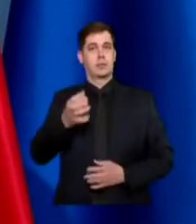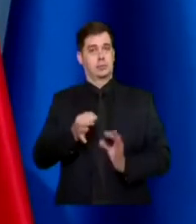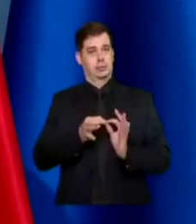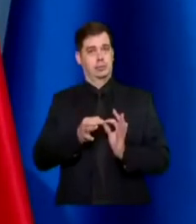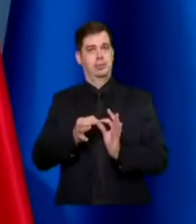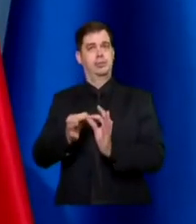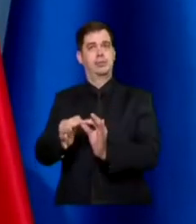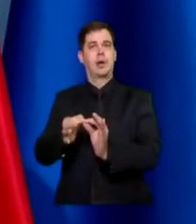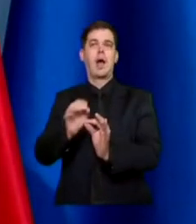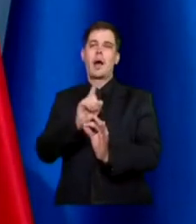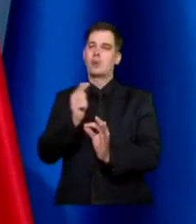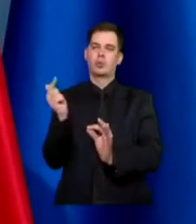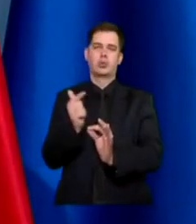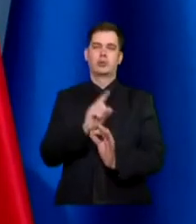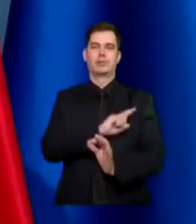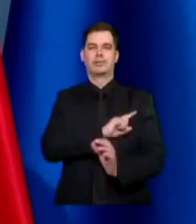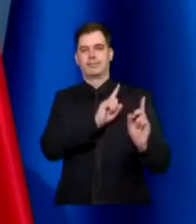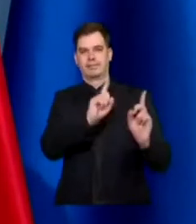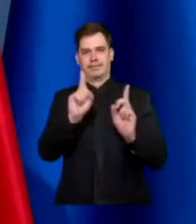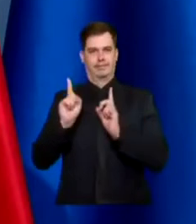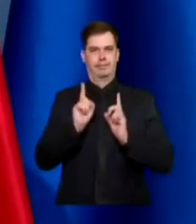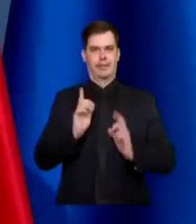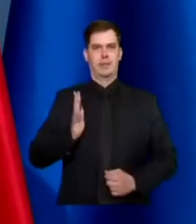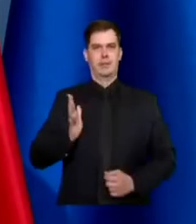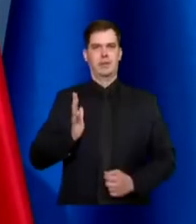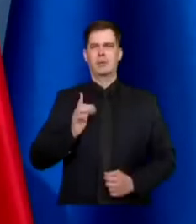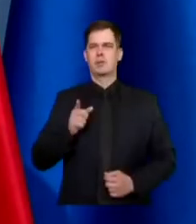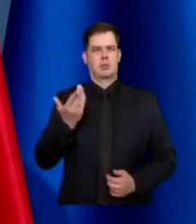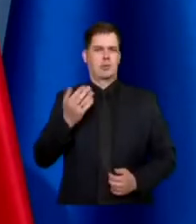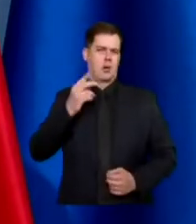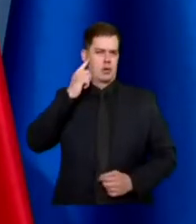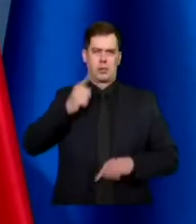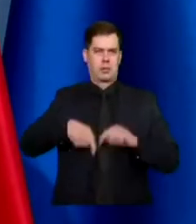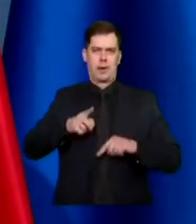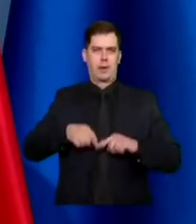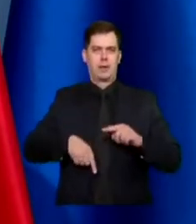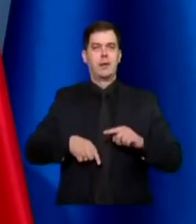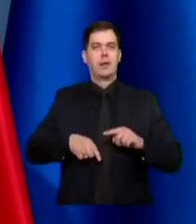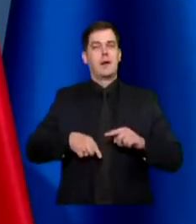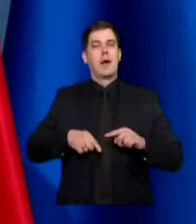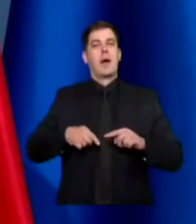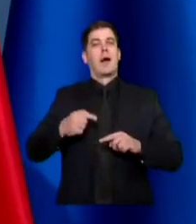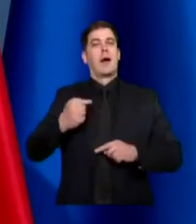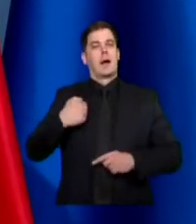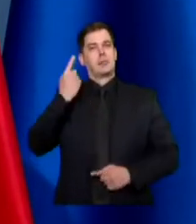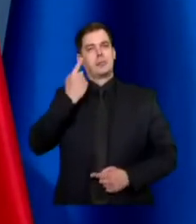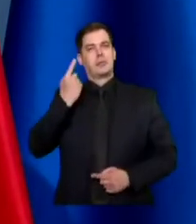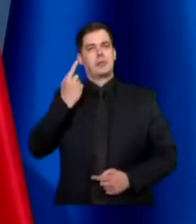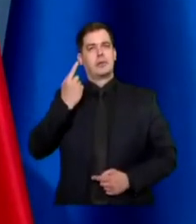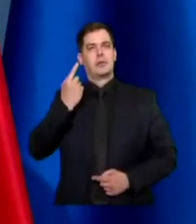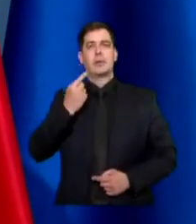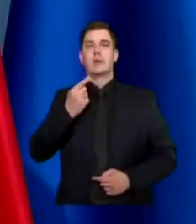trwają oczywiście z zachowaniem wszelkich warunków bezpieczeństwa, to jest oczywiste. Myślę, że też w jakimś